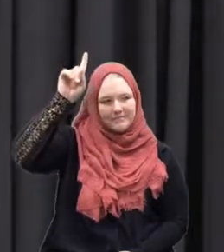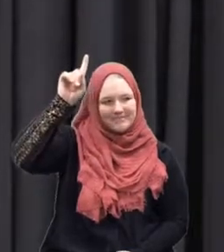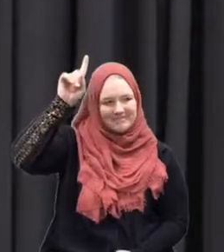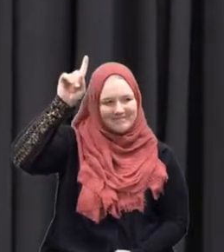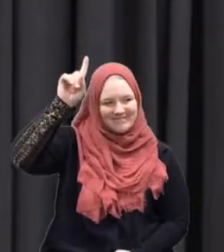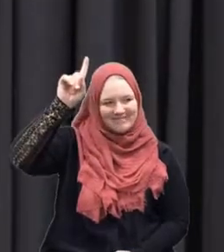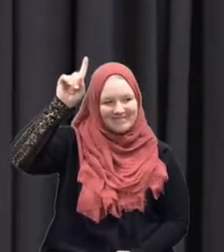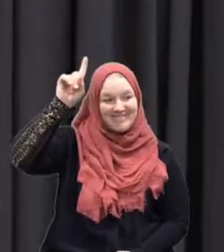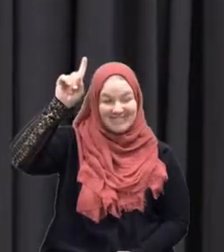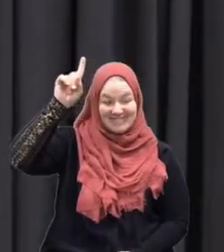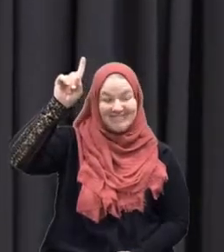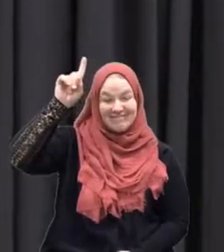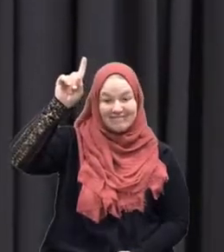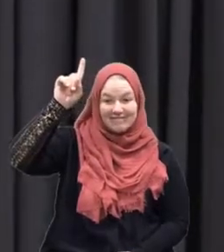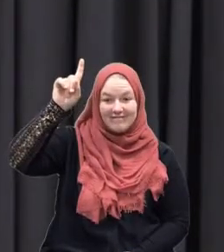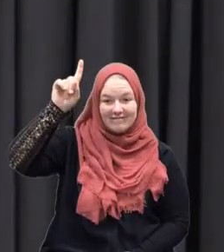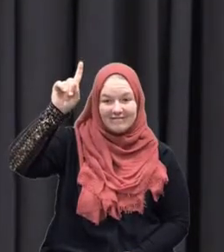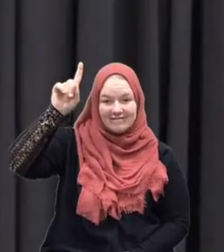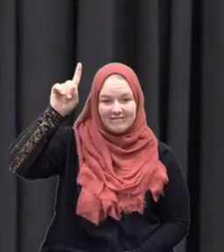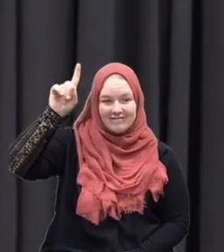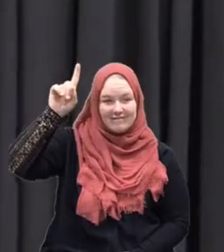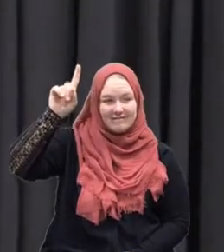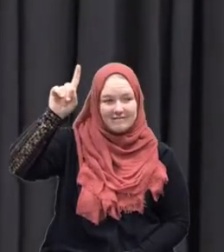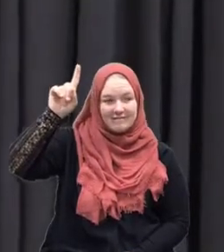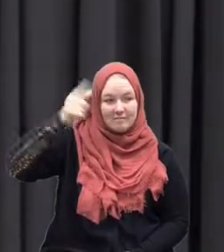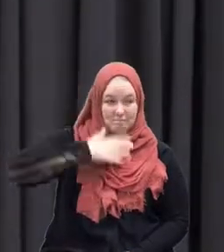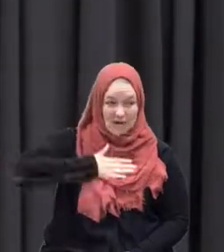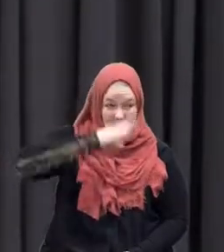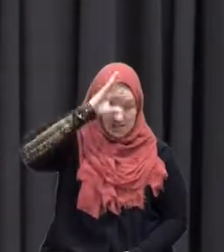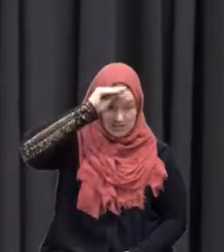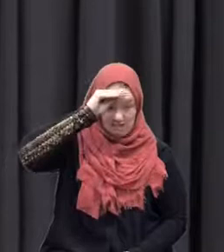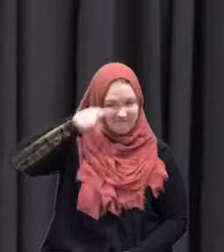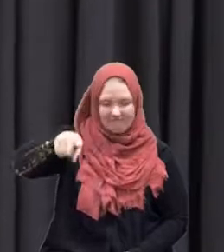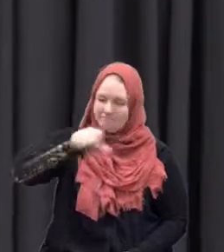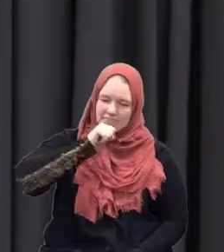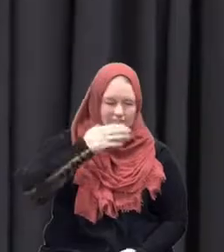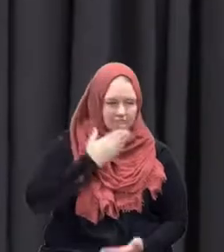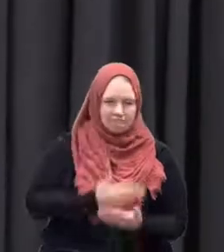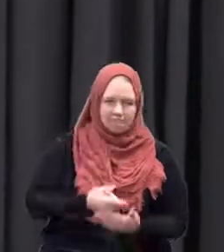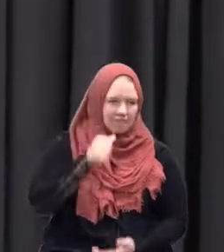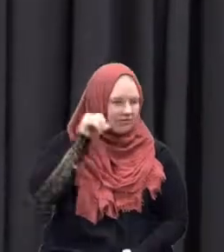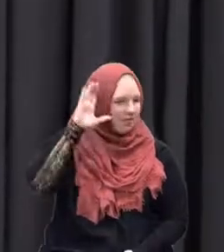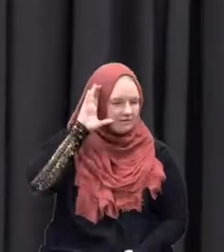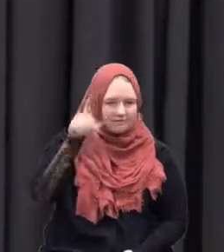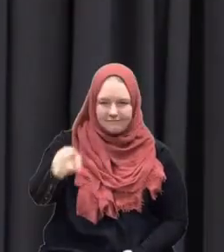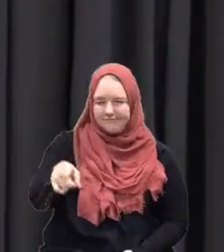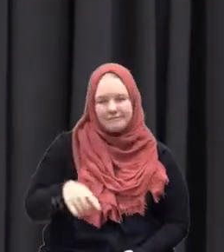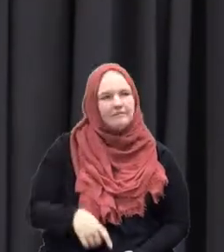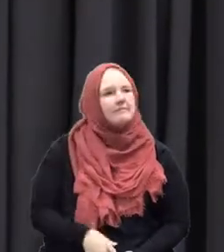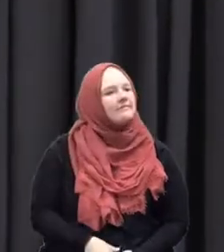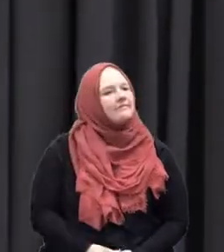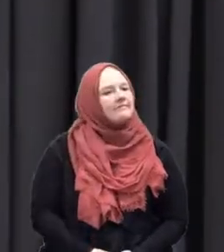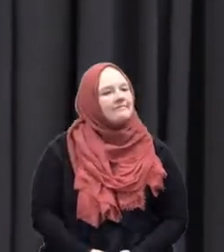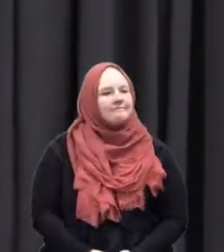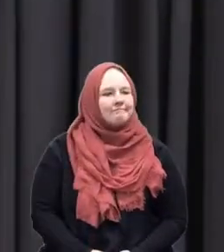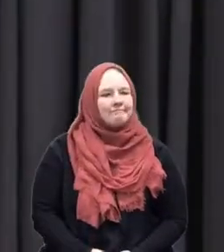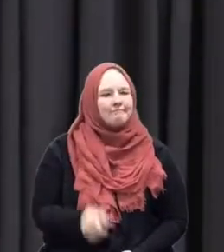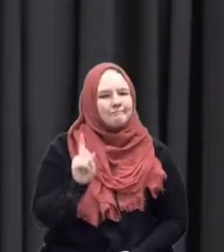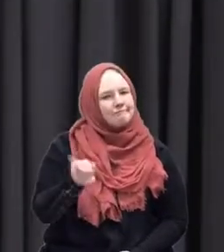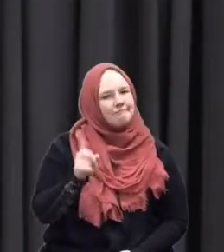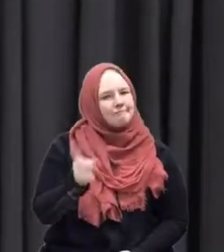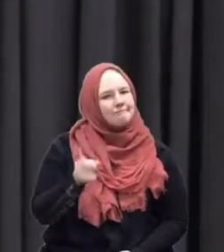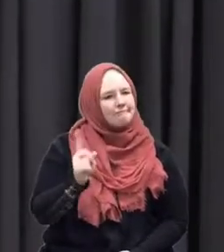أن محمدا عبده ورسوله وبعد. Brothers and sisters, whenever we talk about our mission